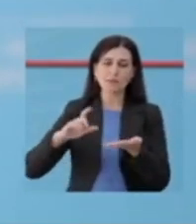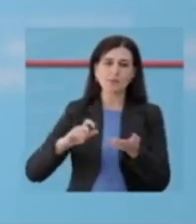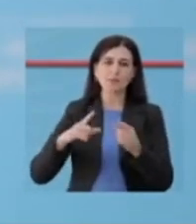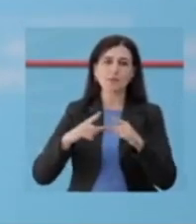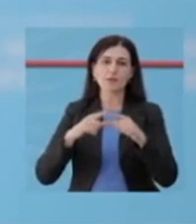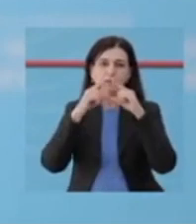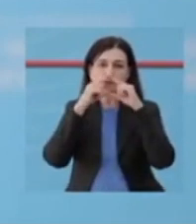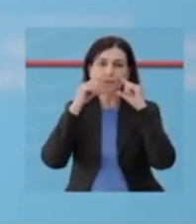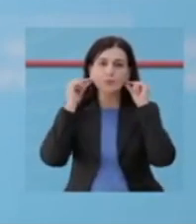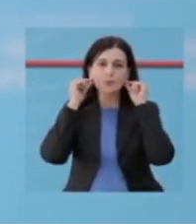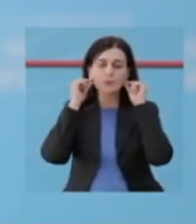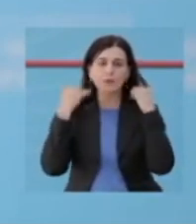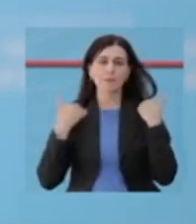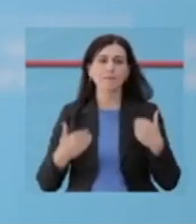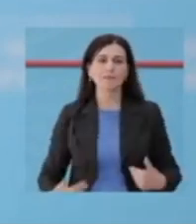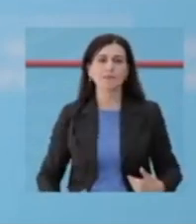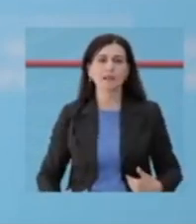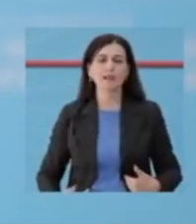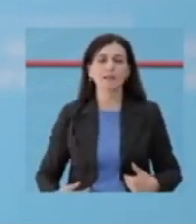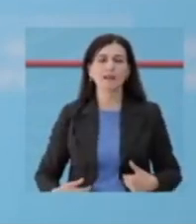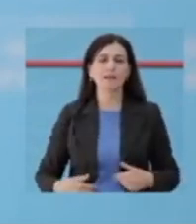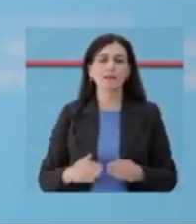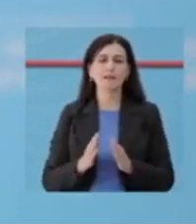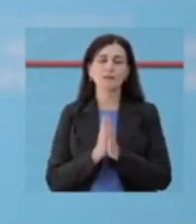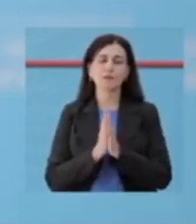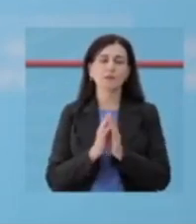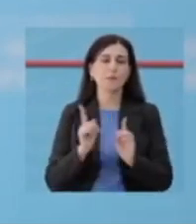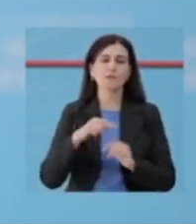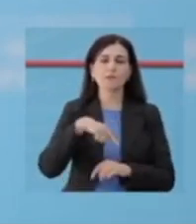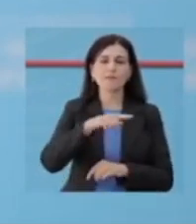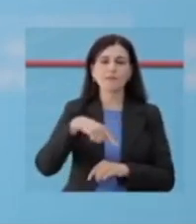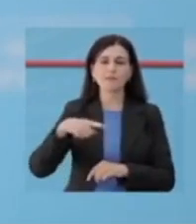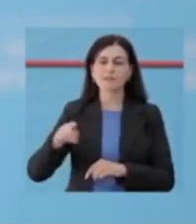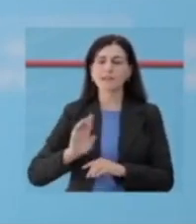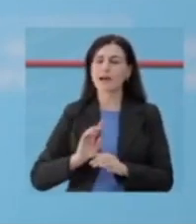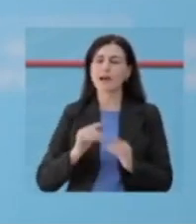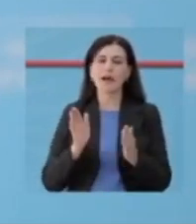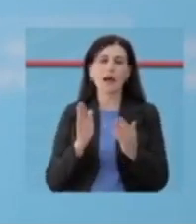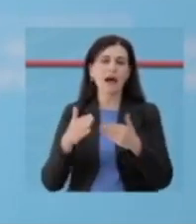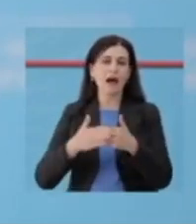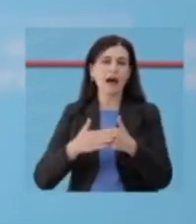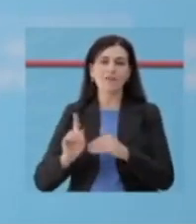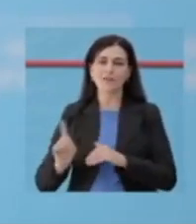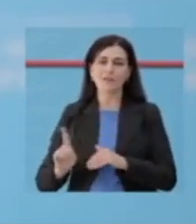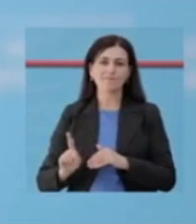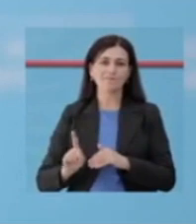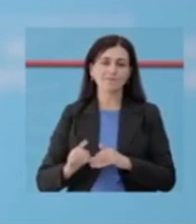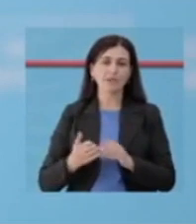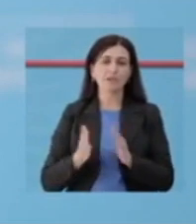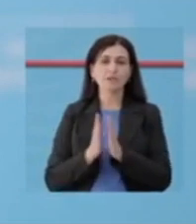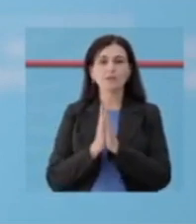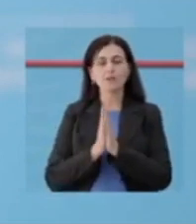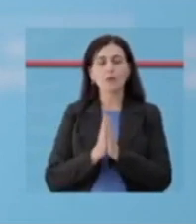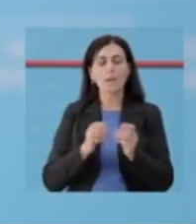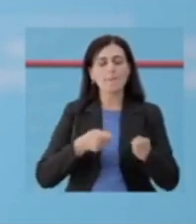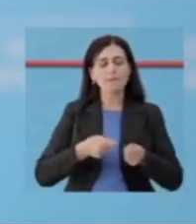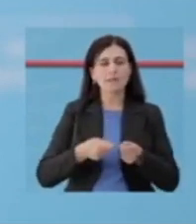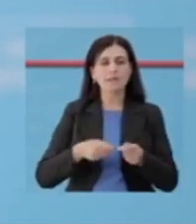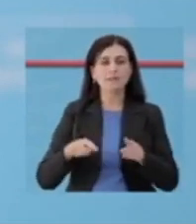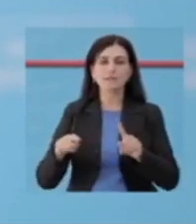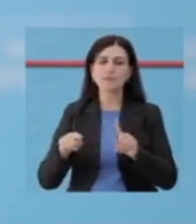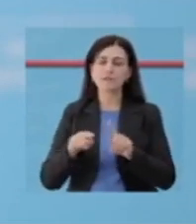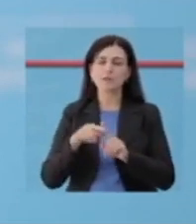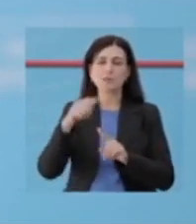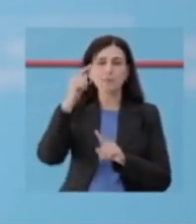higjenën tue personale, ku fizoni sa më shumë lëvizjet e kënjëri tjetrit për shfar dodoj arsërë e qofshin ato. Thënderuar biznes,